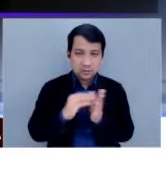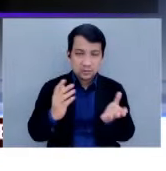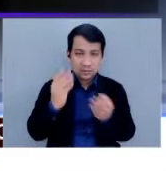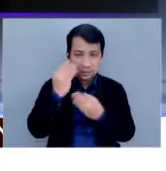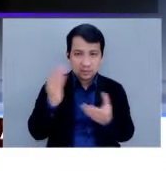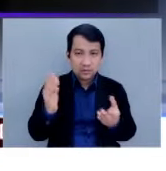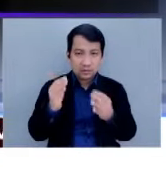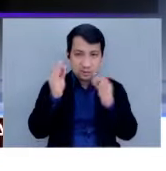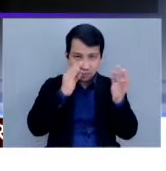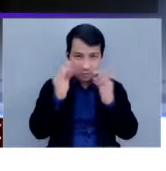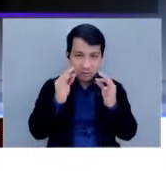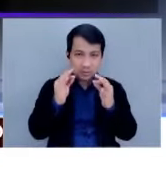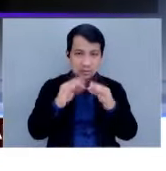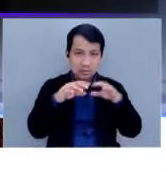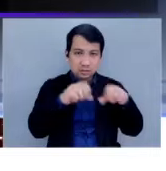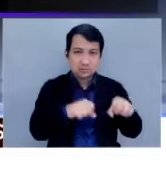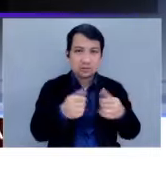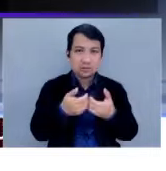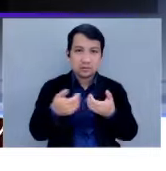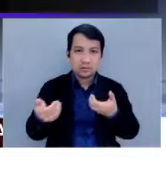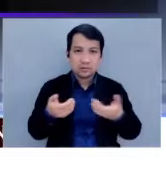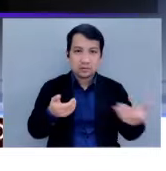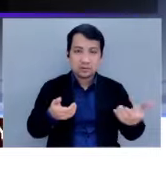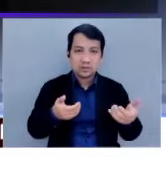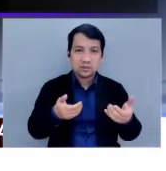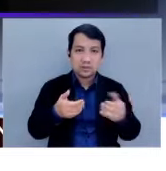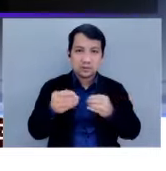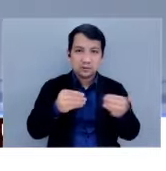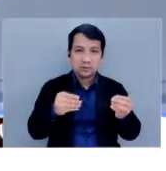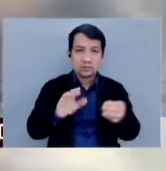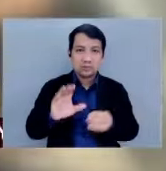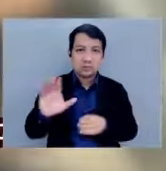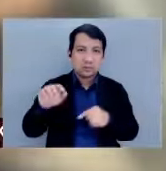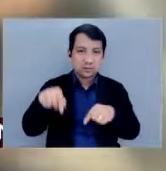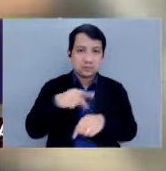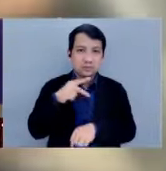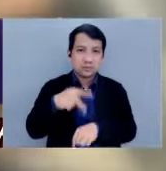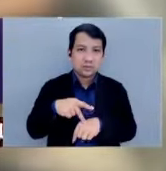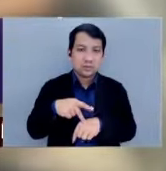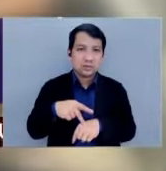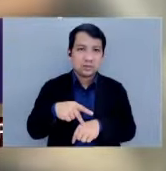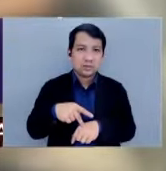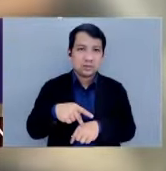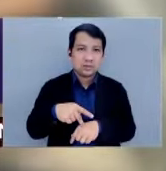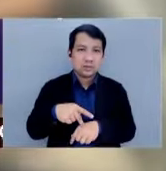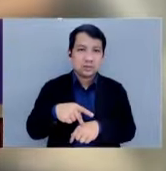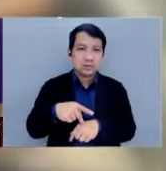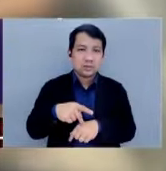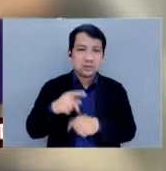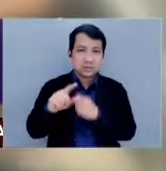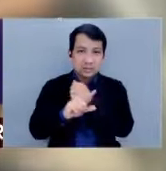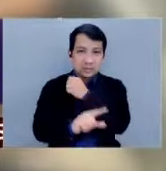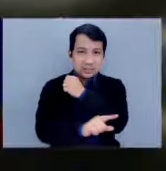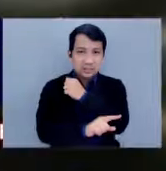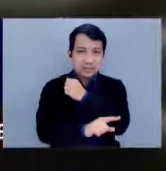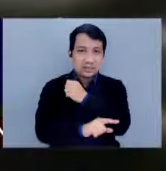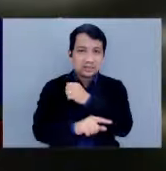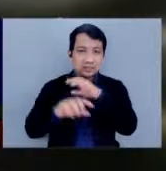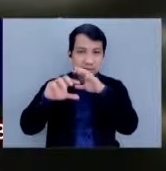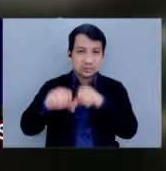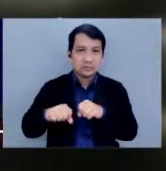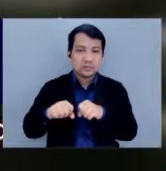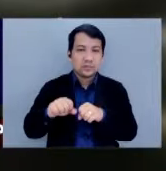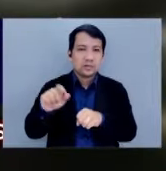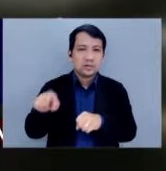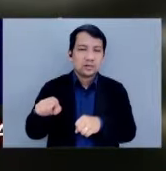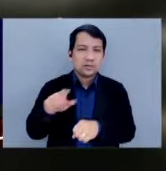na droga sa magkakahiwalay na buy bust operation sa bansa. Sa Tacloban City sa Leyte, nakumpiska ng PNP SAF ang